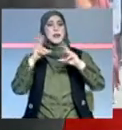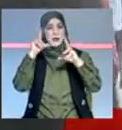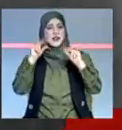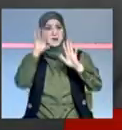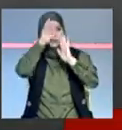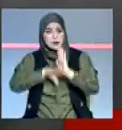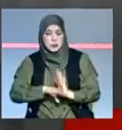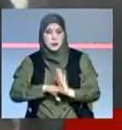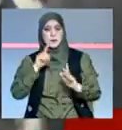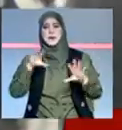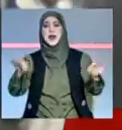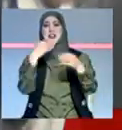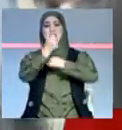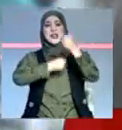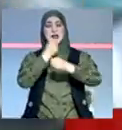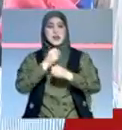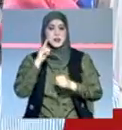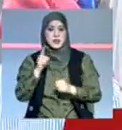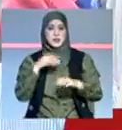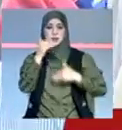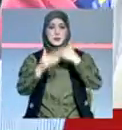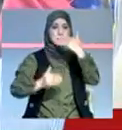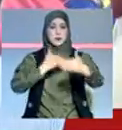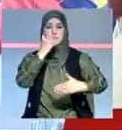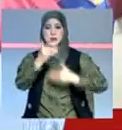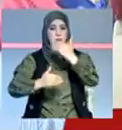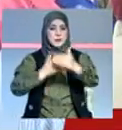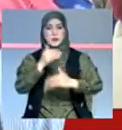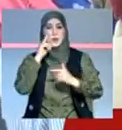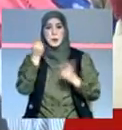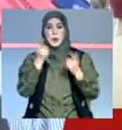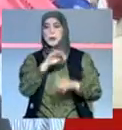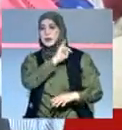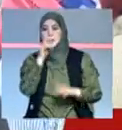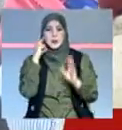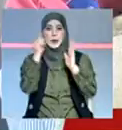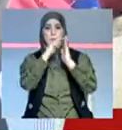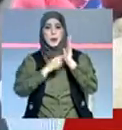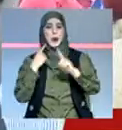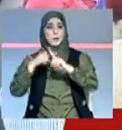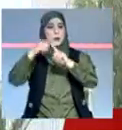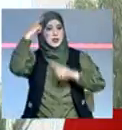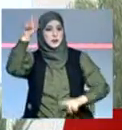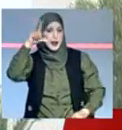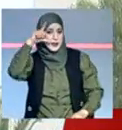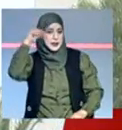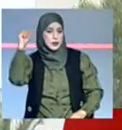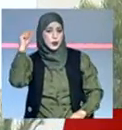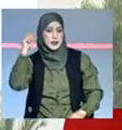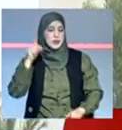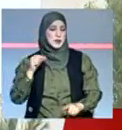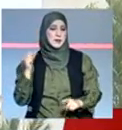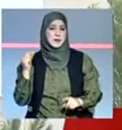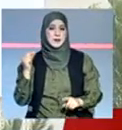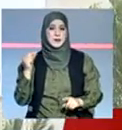عقد من زمن الثوره الذي يمر دون ان يغير ولو القليل من واقع اهالي مدينه سيدي بوزيد يترافق مع